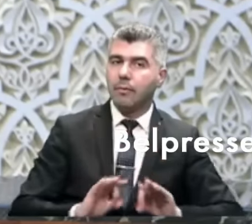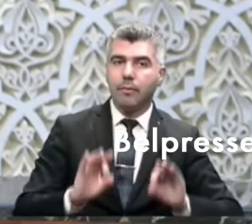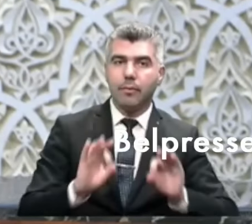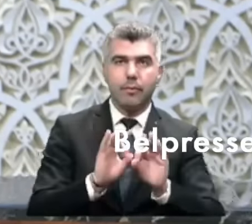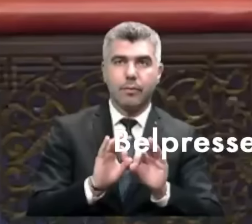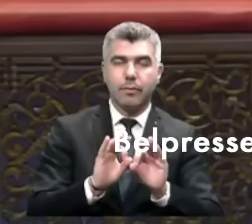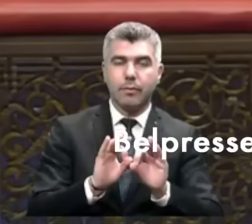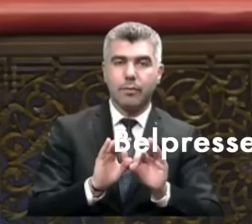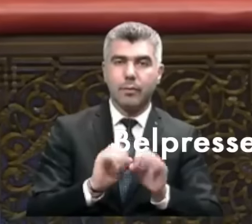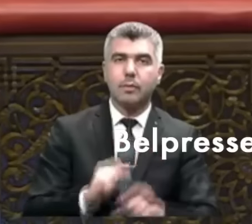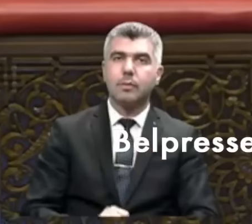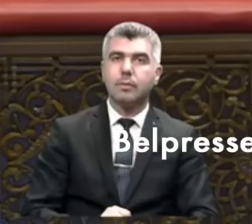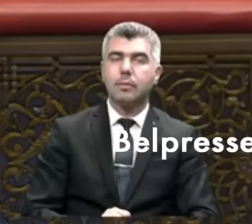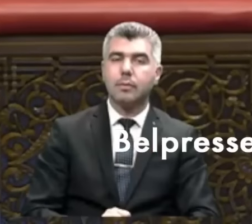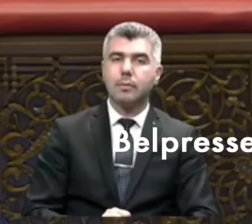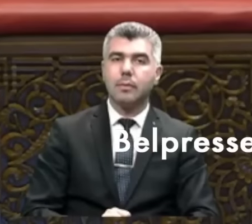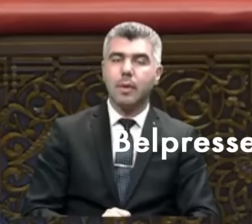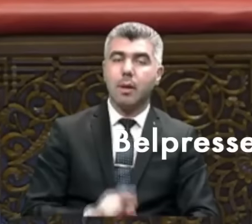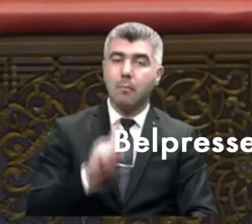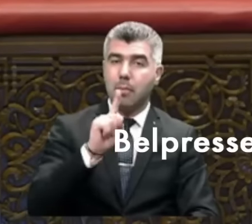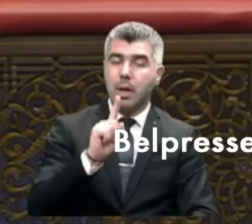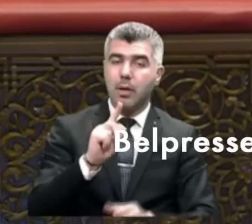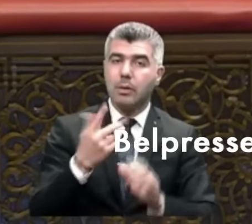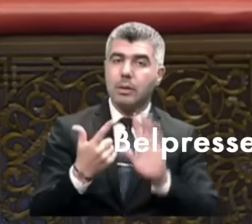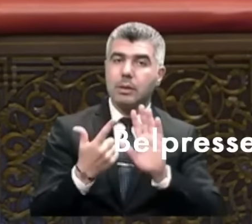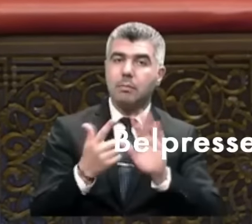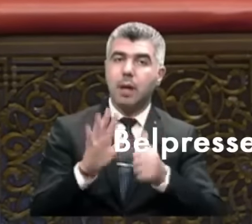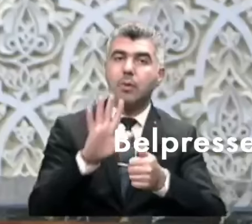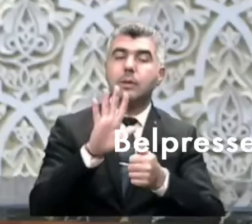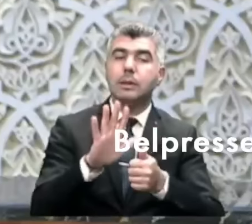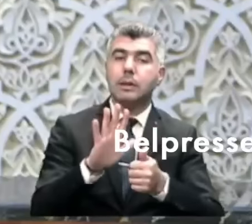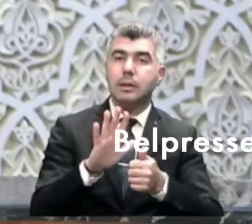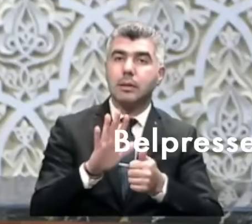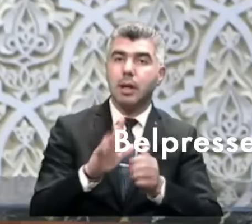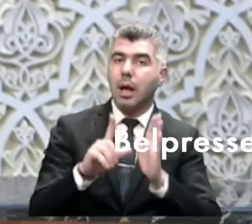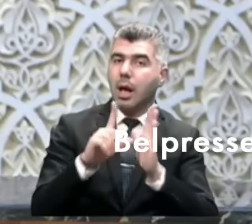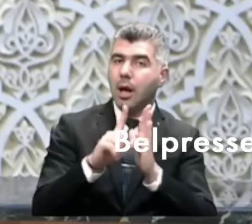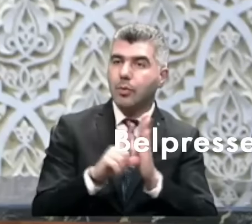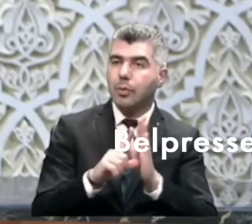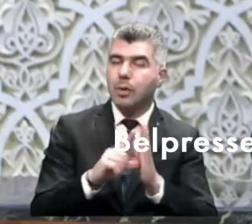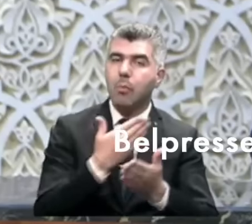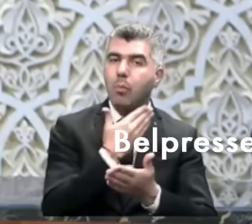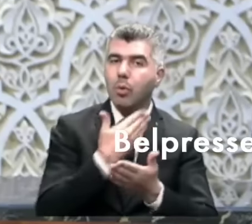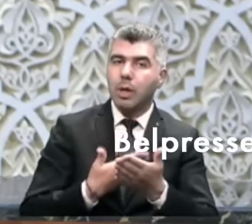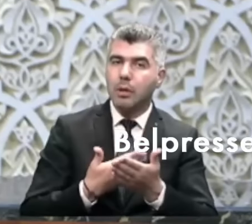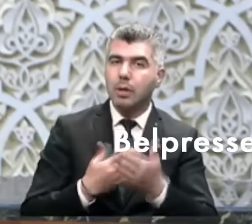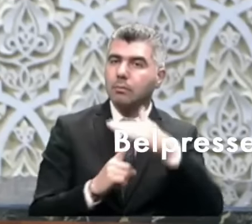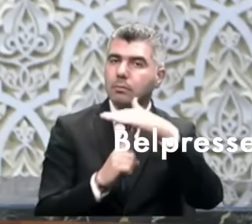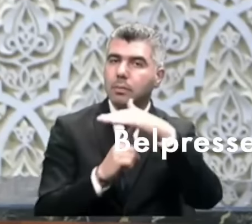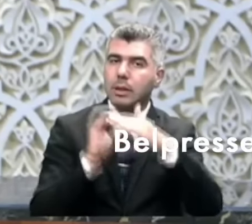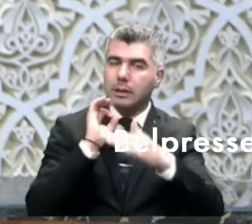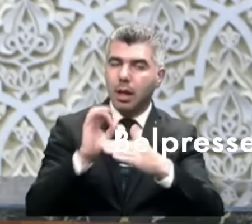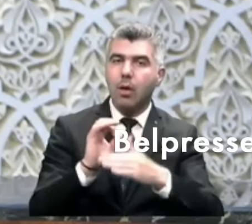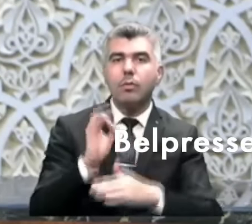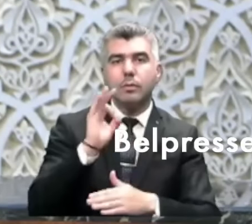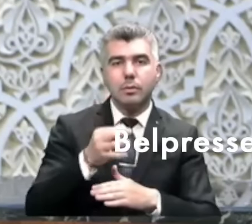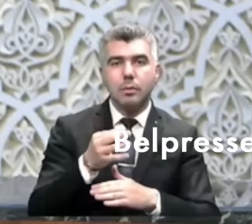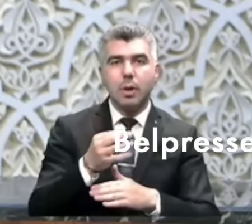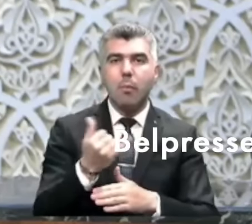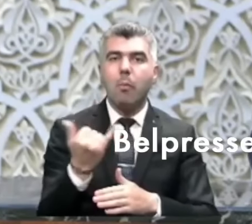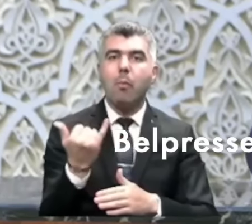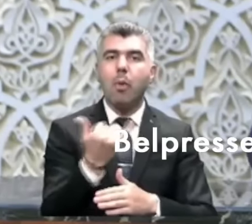لا الماده 167 التي تعطي الحق للمستشار او المستشار بتناول الكلمه في اطار نقطه